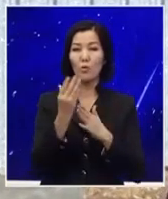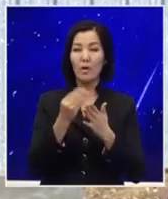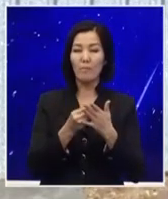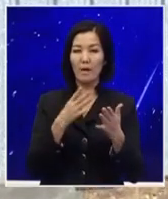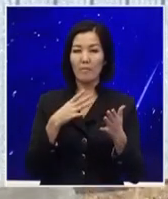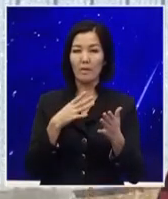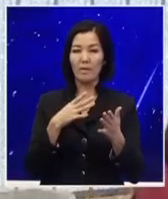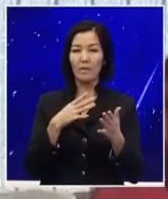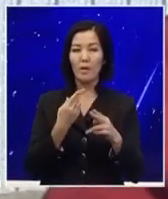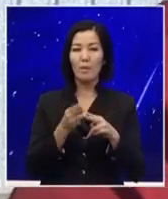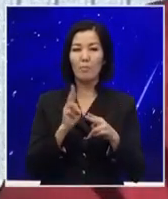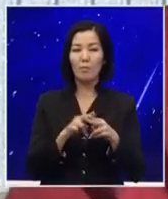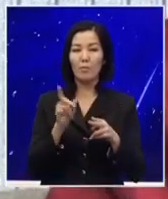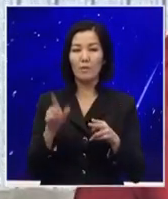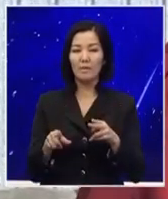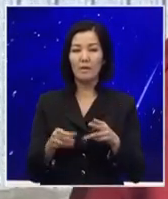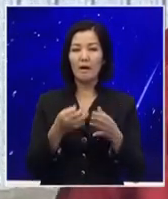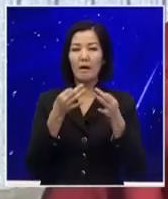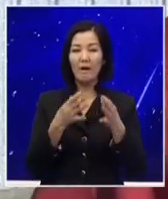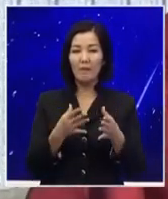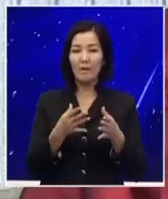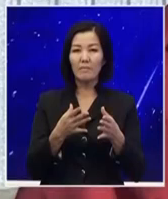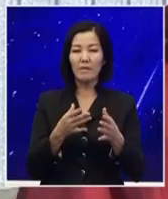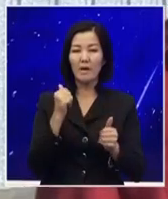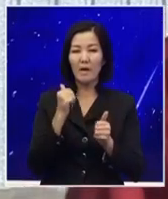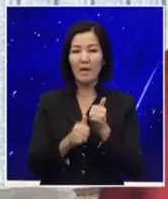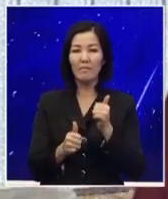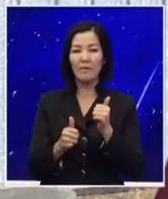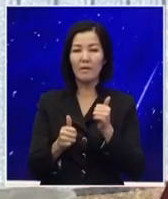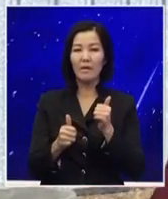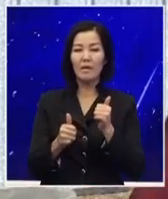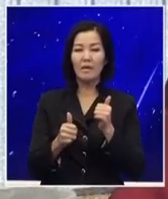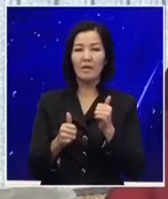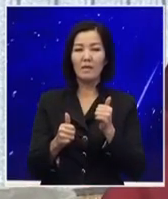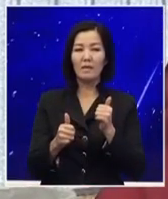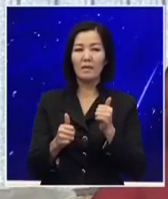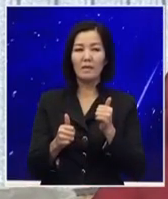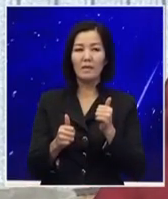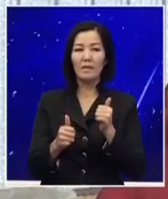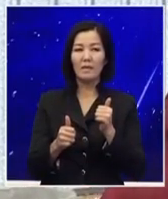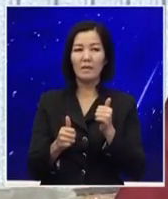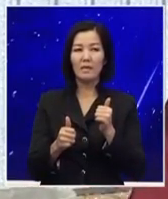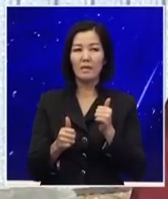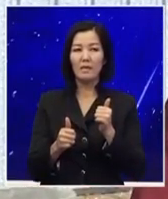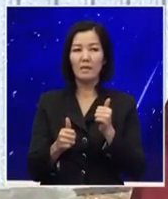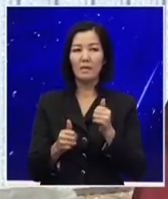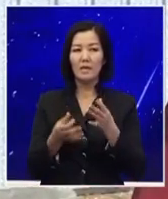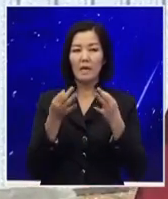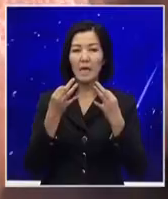берді. Бұл кісінің бір қарапайымдылығы, оның әрбір сахнаға шыққан кездегі мынау